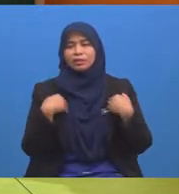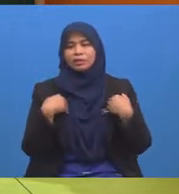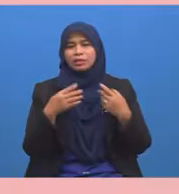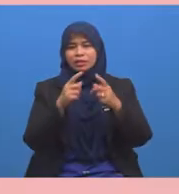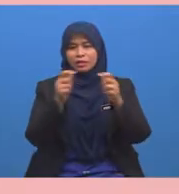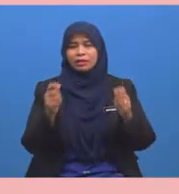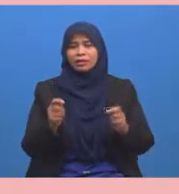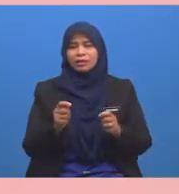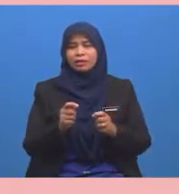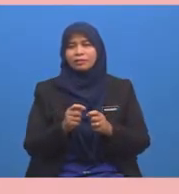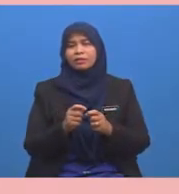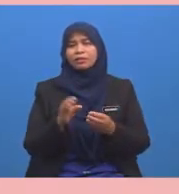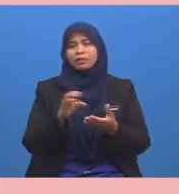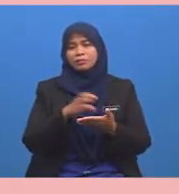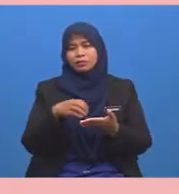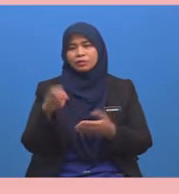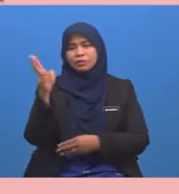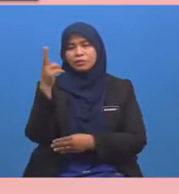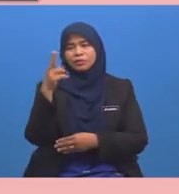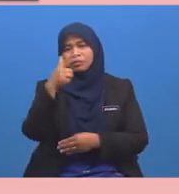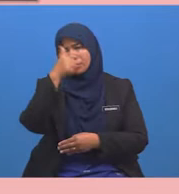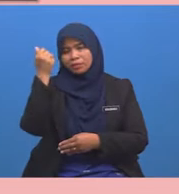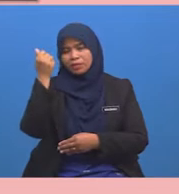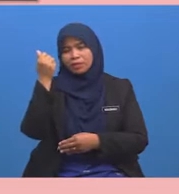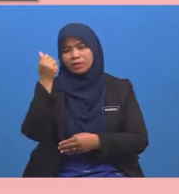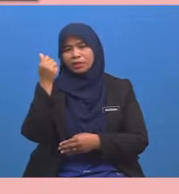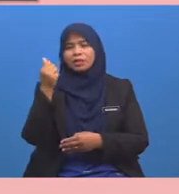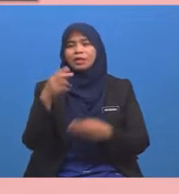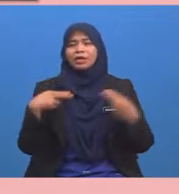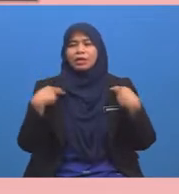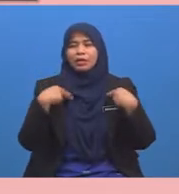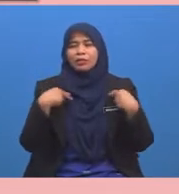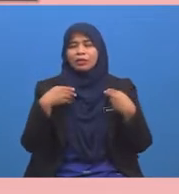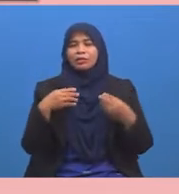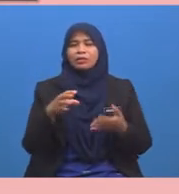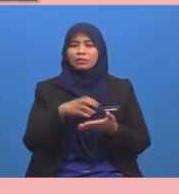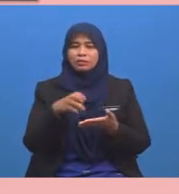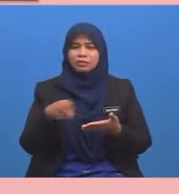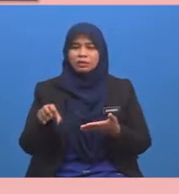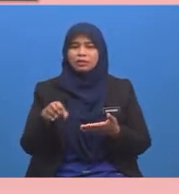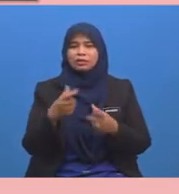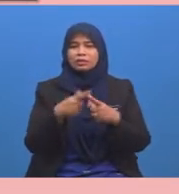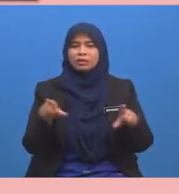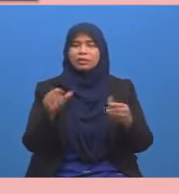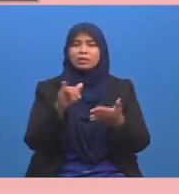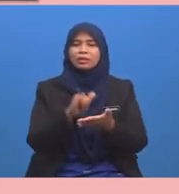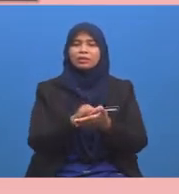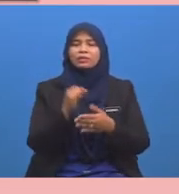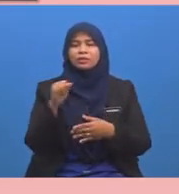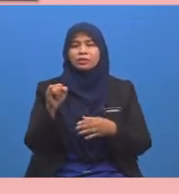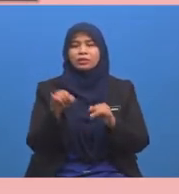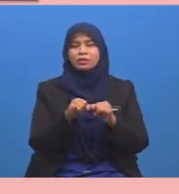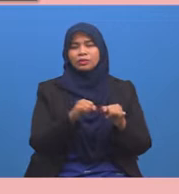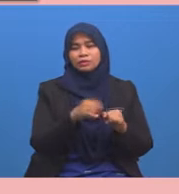tumbuhan. Kemusnahan hutan menyebabkan habitat haiwan musnah. Selain itu, ia